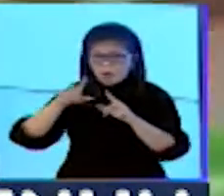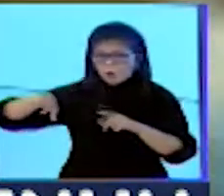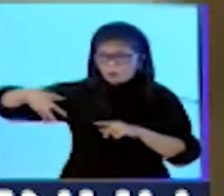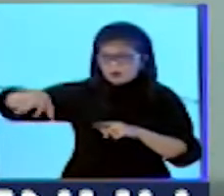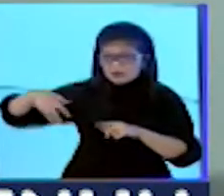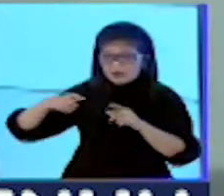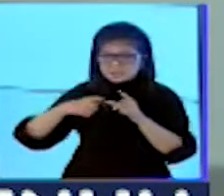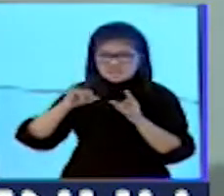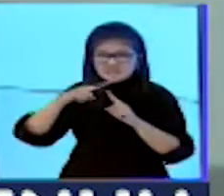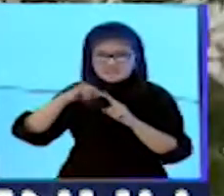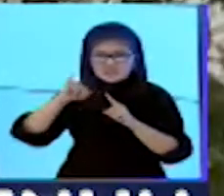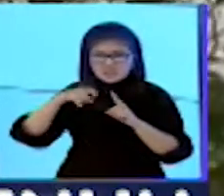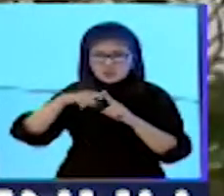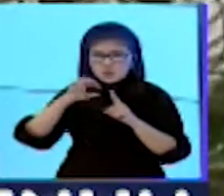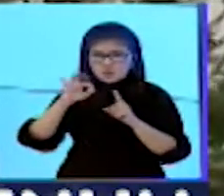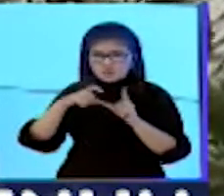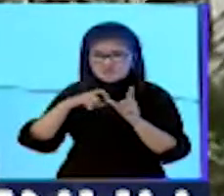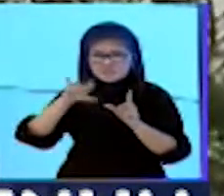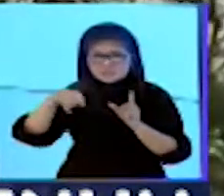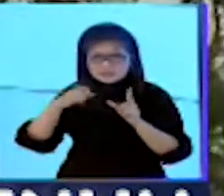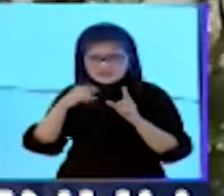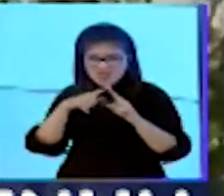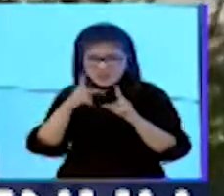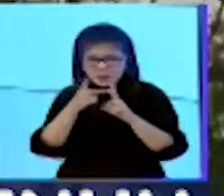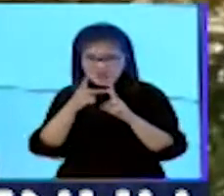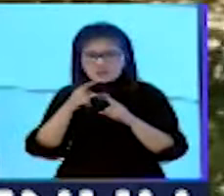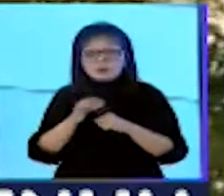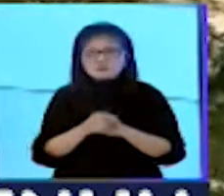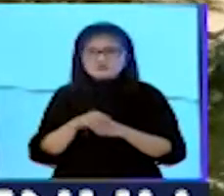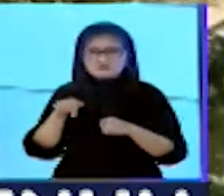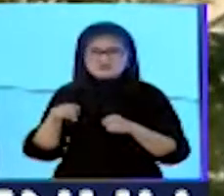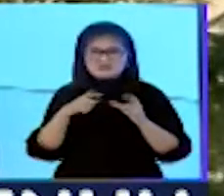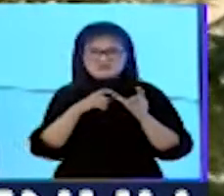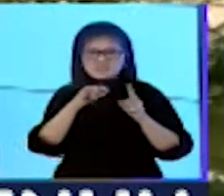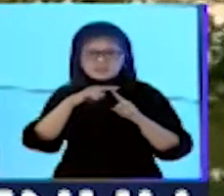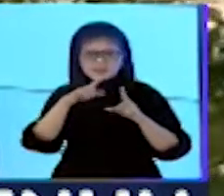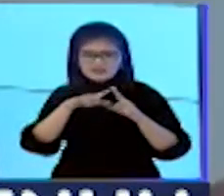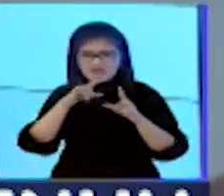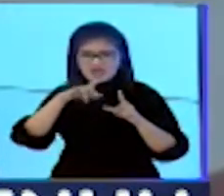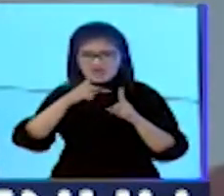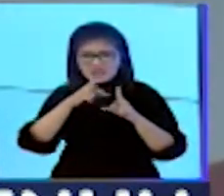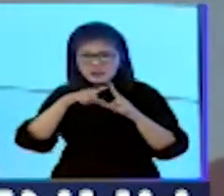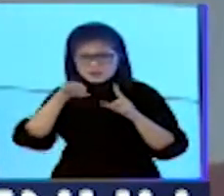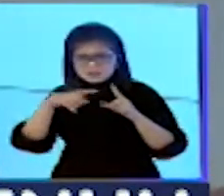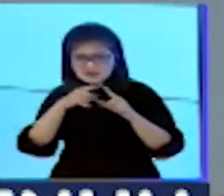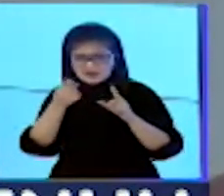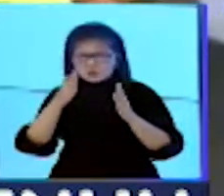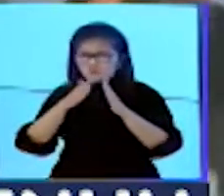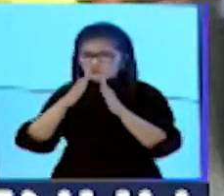Taman, Rumah Sakit Anwar Medika Krian, Rumah Sakit Siti Hajar Sidoarjo, dan Rumah Sakit Pusdikgasum